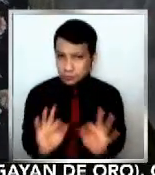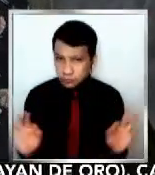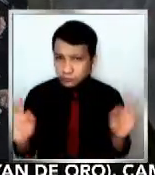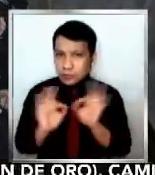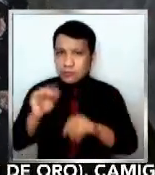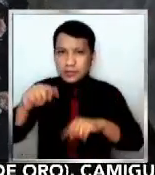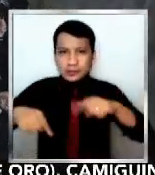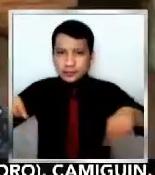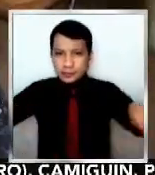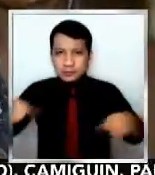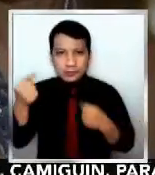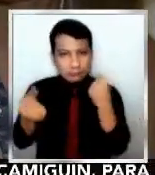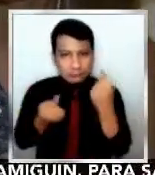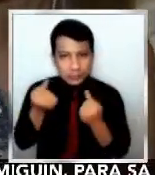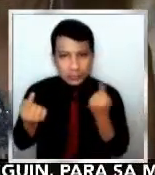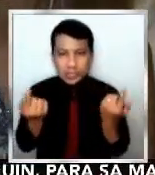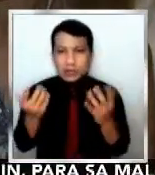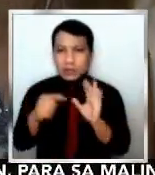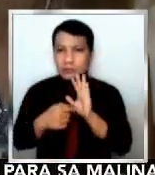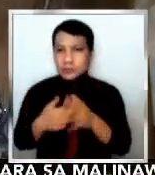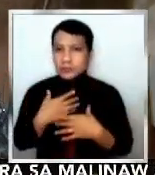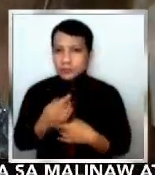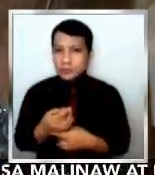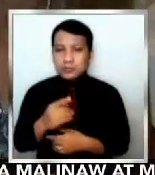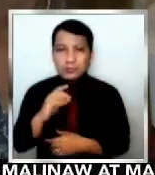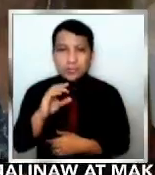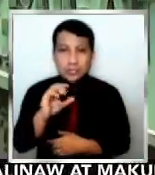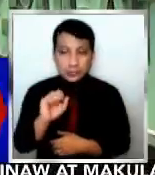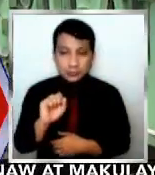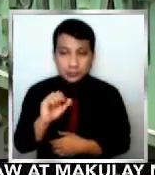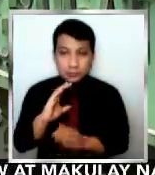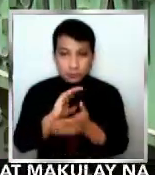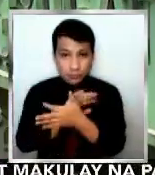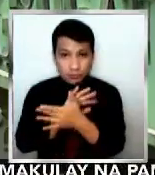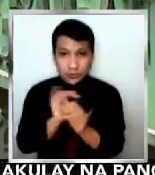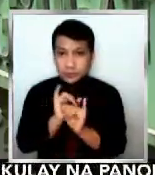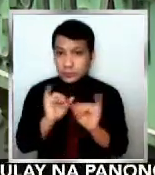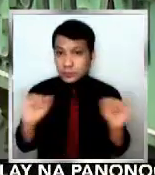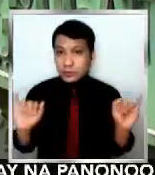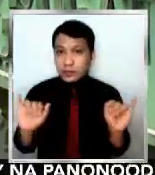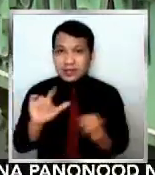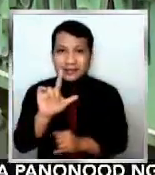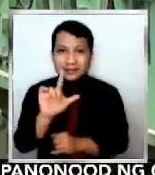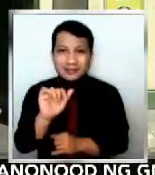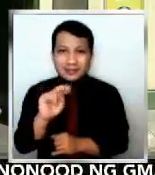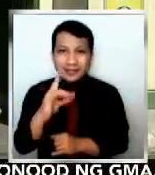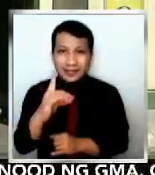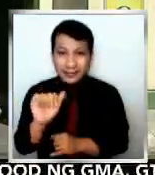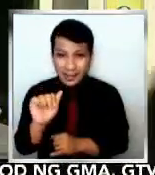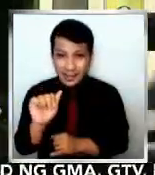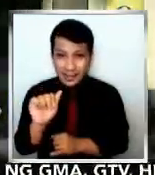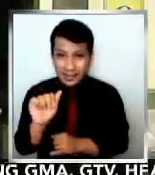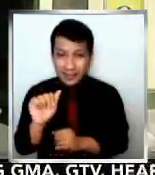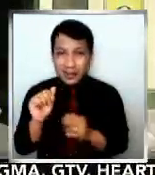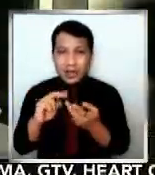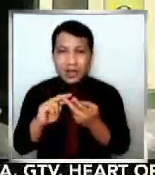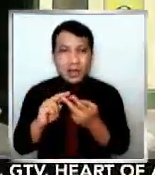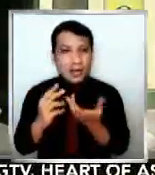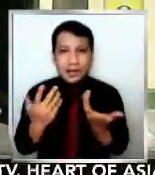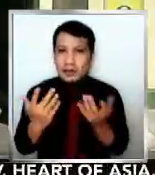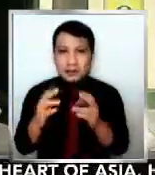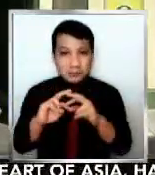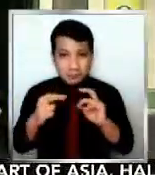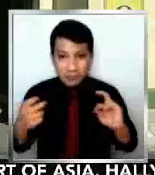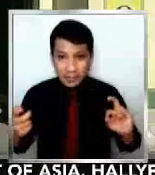of concern at interest ng SARS-CoV-2. Tulad na lamang ng Lambda variant na unang na-detect sa Peru at highly